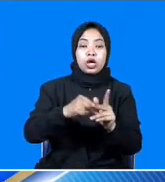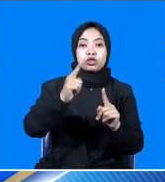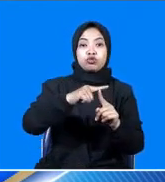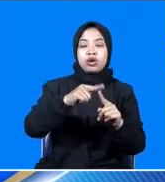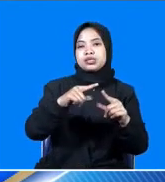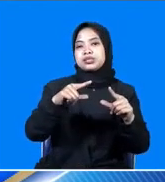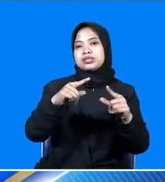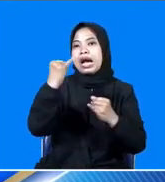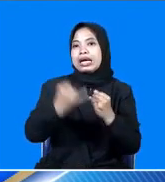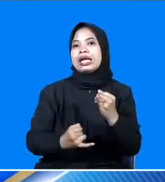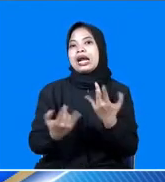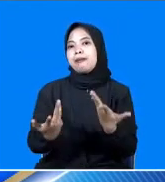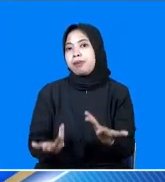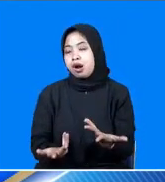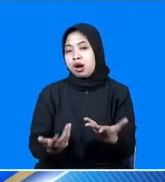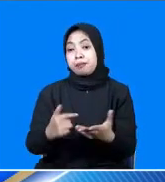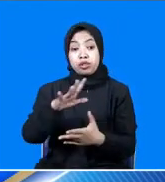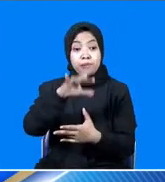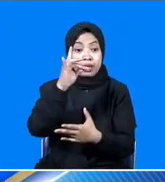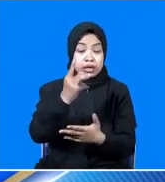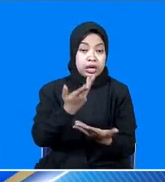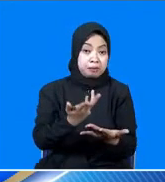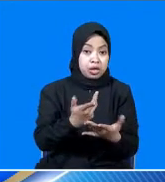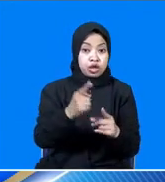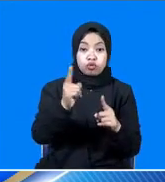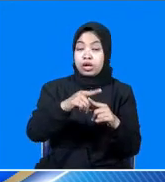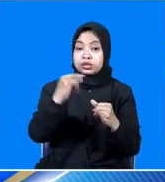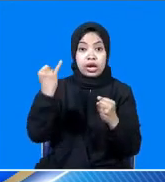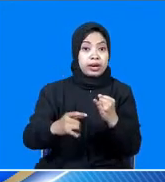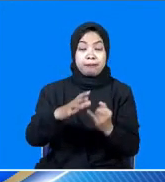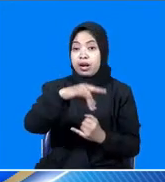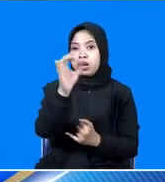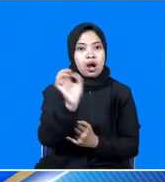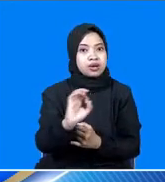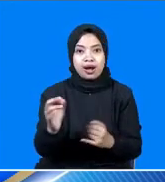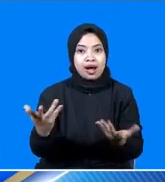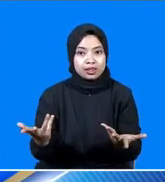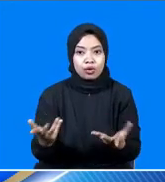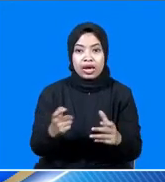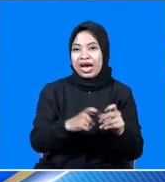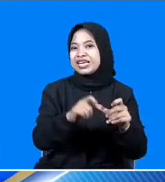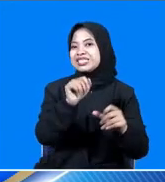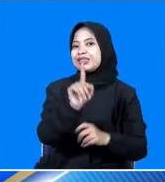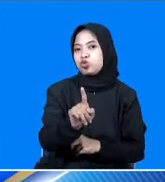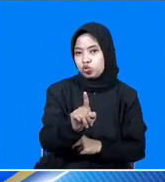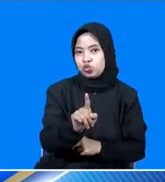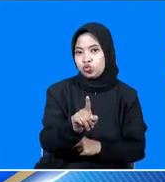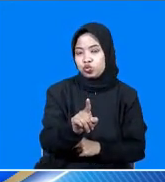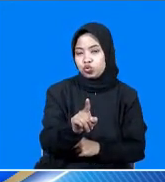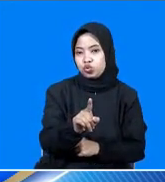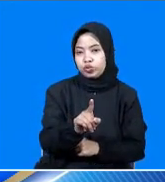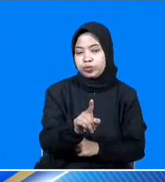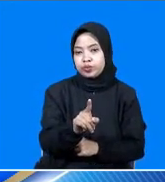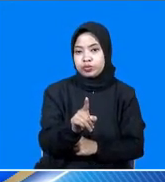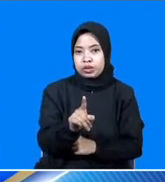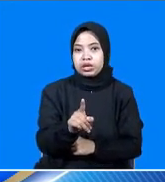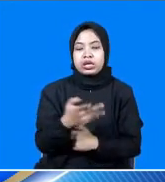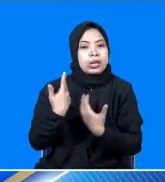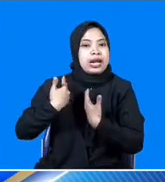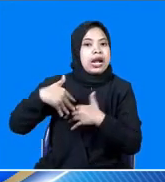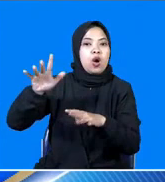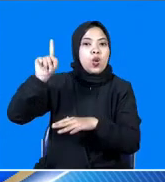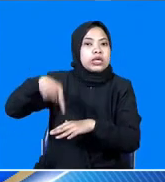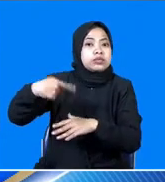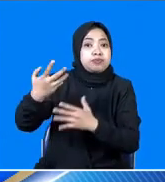akhir ya atau memilih untuk tidak ada tugas akhir untuk yang S1 dan menghilangkan